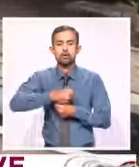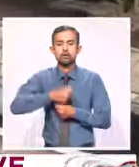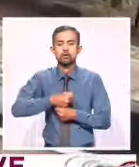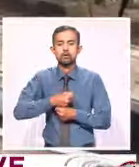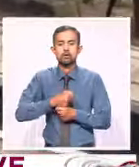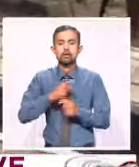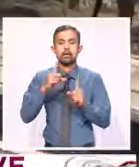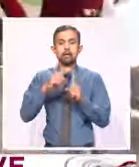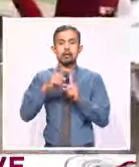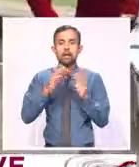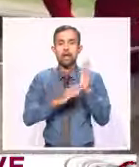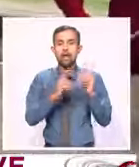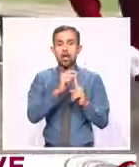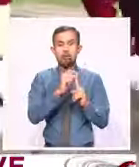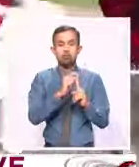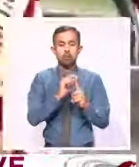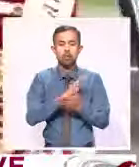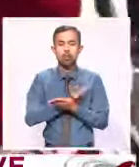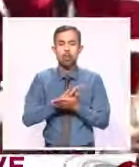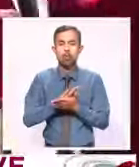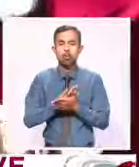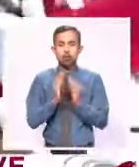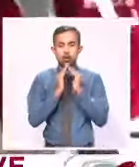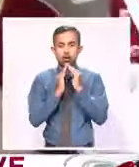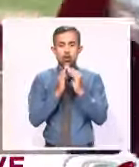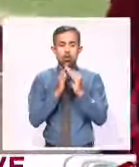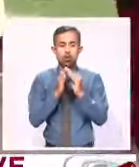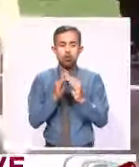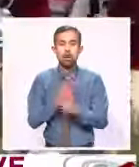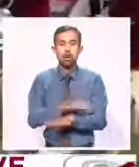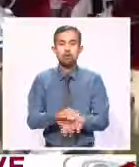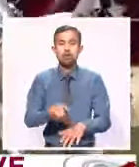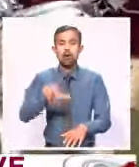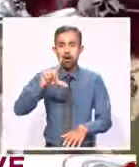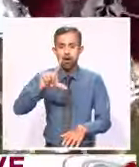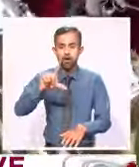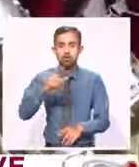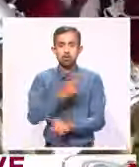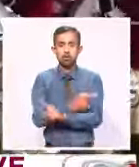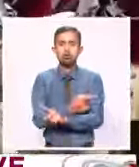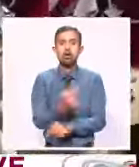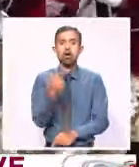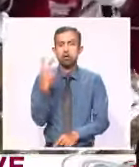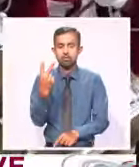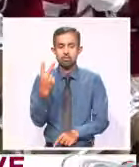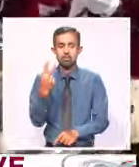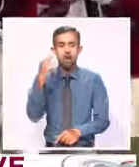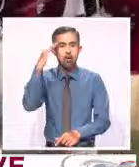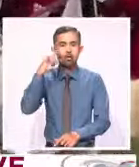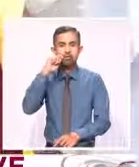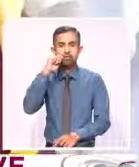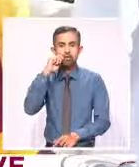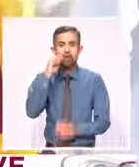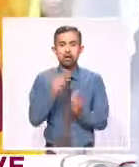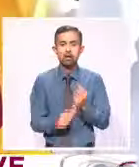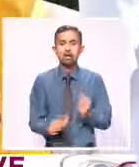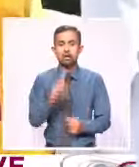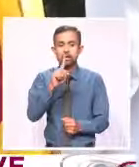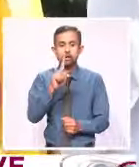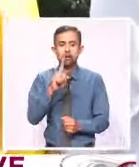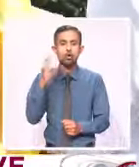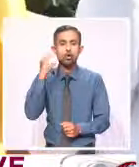හා එහි අධ්‍යාපන අමාත්‍යාංශය හෝමාගම මහින්ද රාජපක්ෂ විද්‍යාලයේ සිසුන් 7 දෙනෙකුට ගුරුවරුන් 2 දෙනෙකුට සහ දෙමාපියන්ගේ